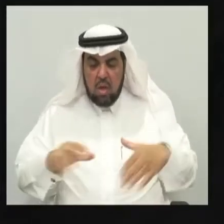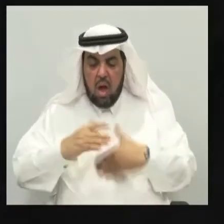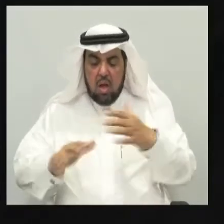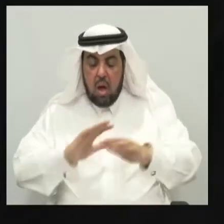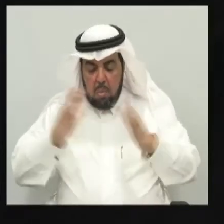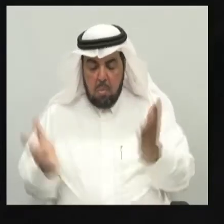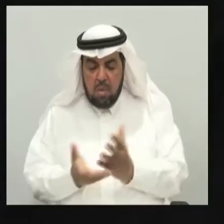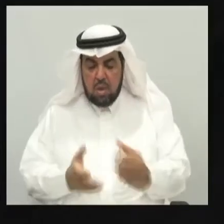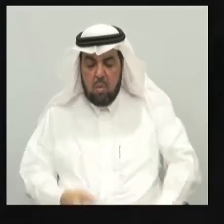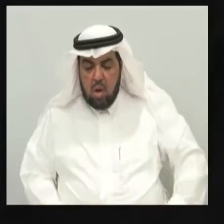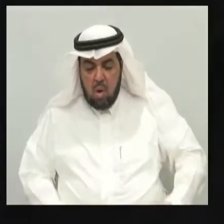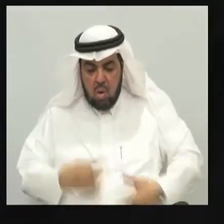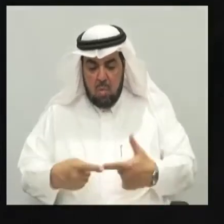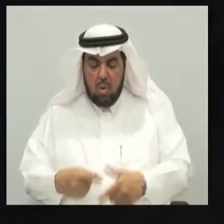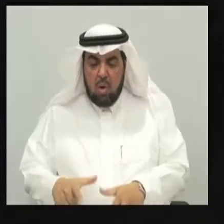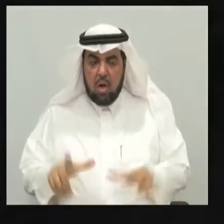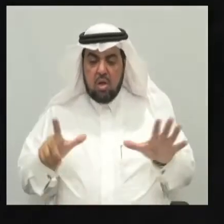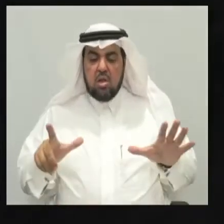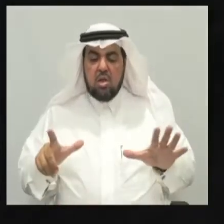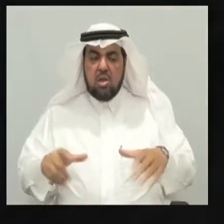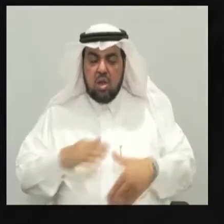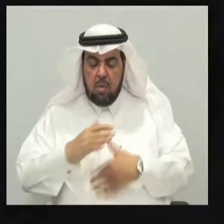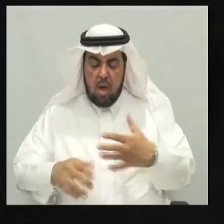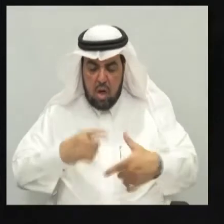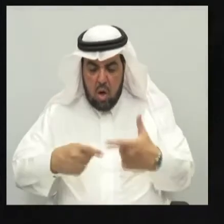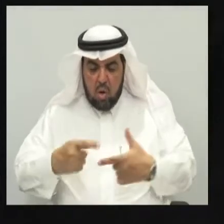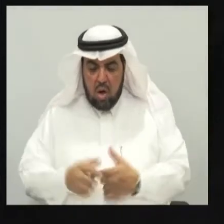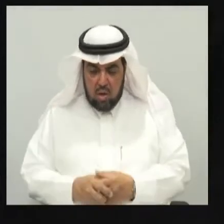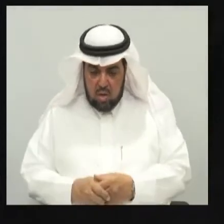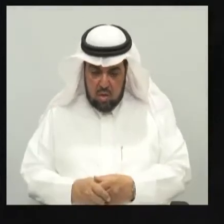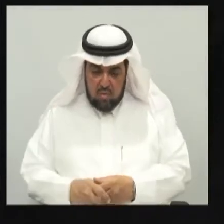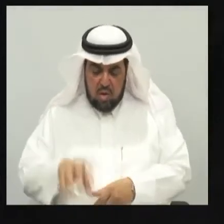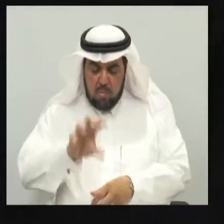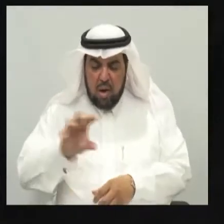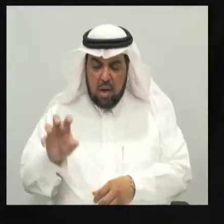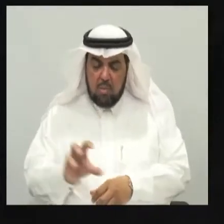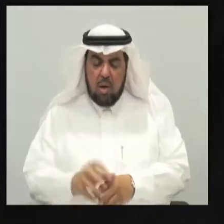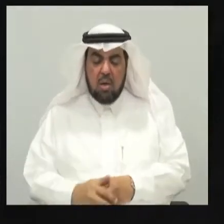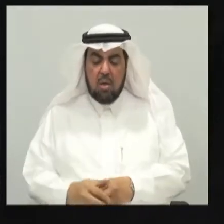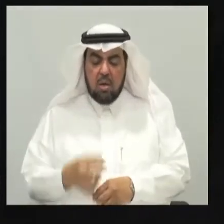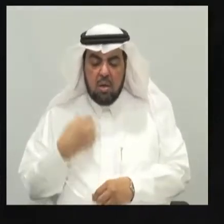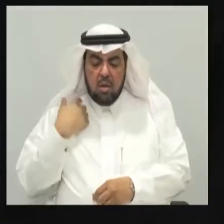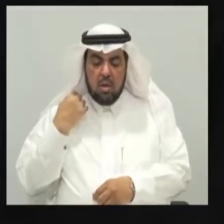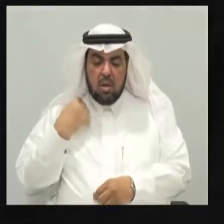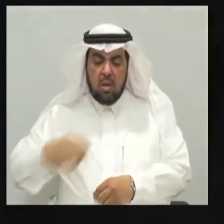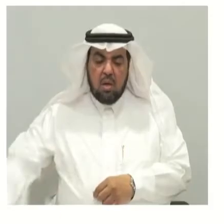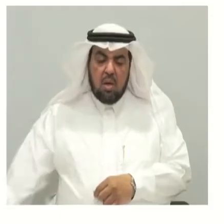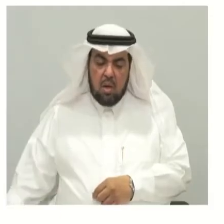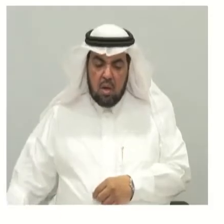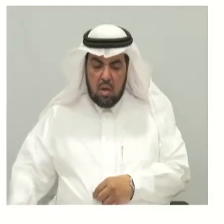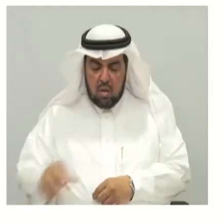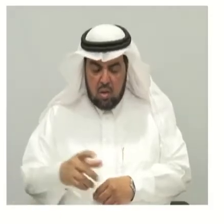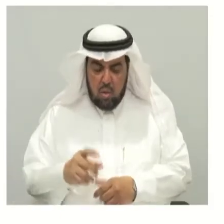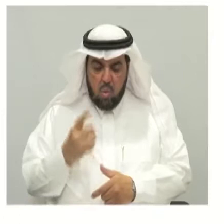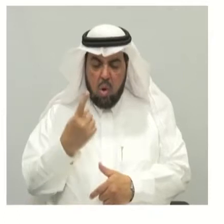وما كم دورة لدي؟ 7 دورات. لكن هنا قطاعات أو مناطق، ما الذي ذكرنا؟ ذكرنا